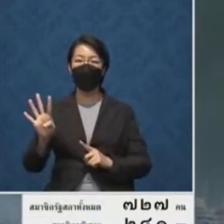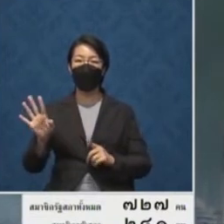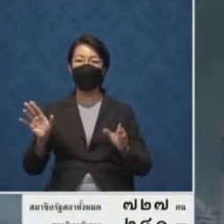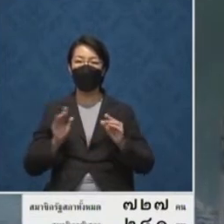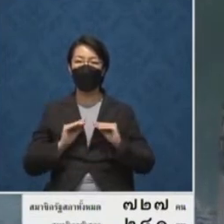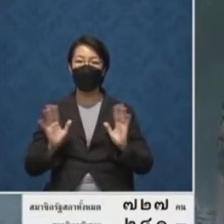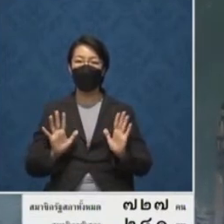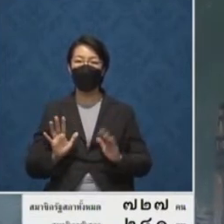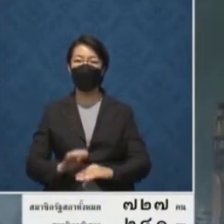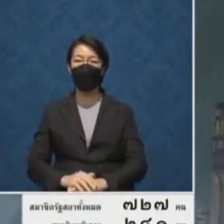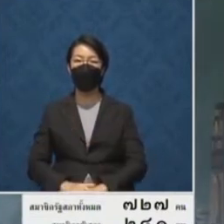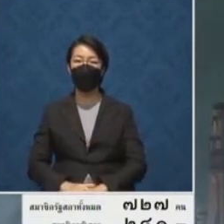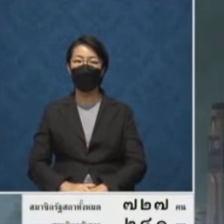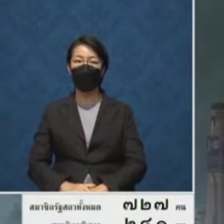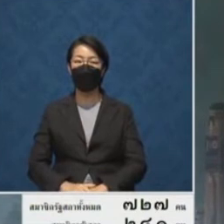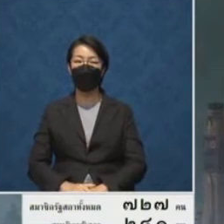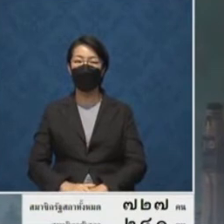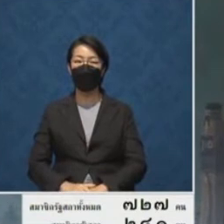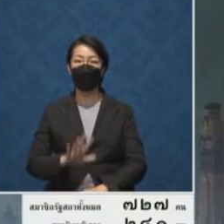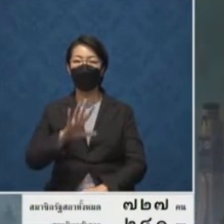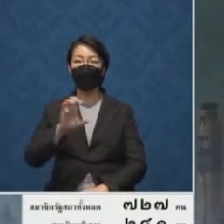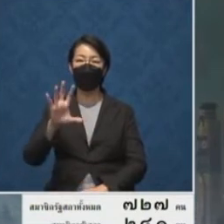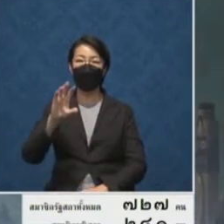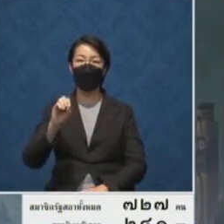หลักการ4ไม่รับหลักการครับ